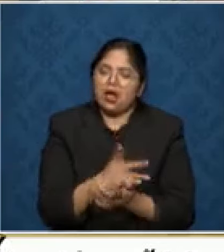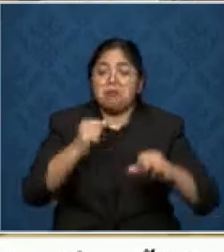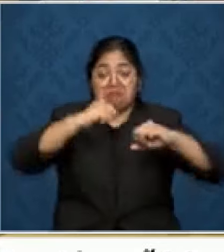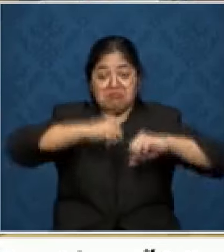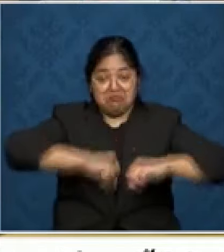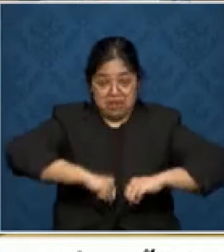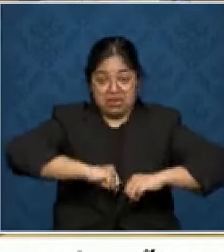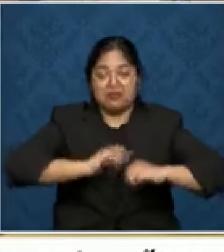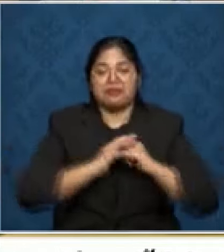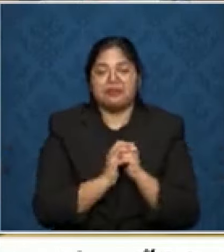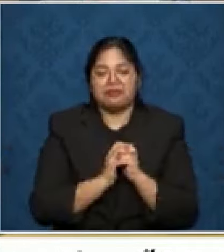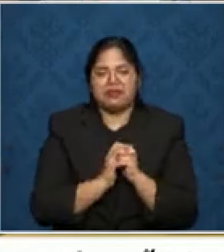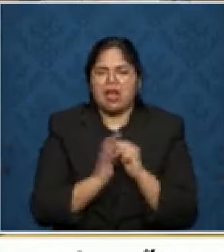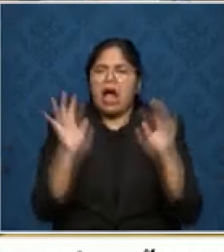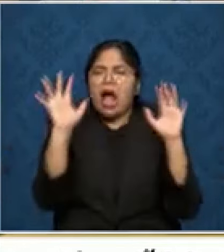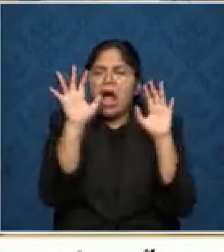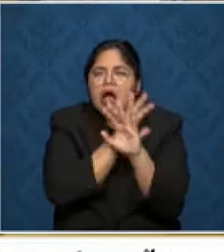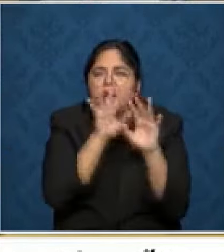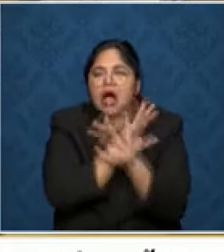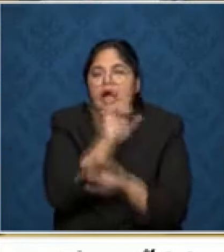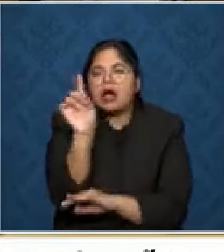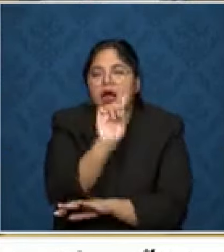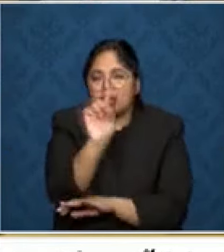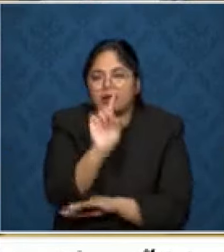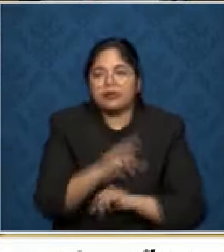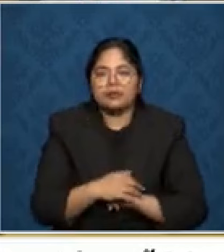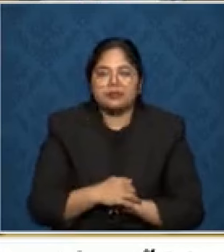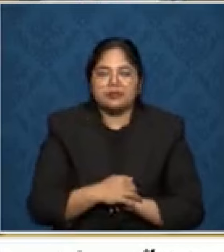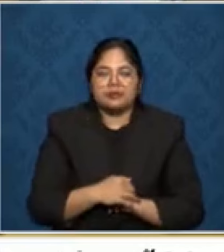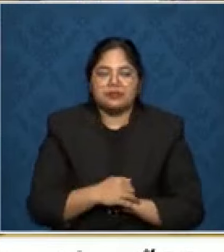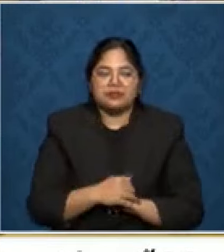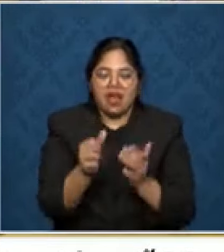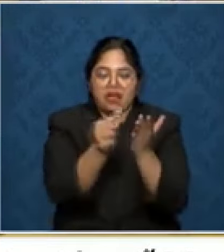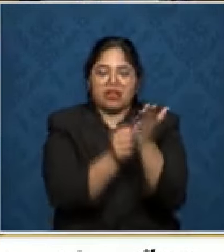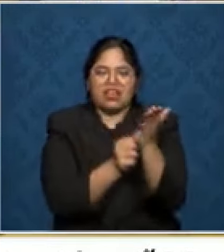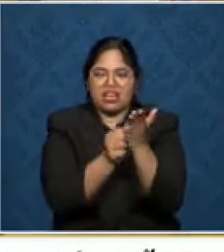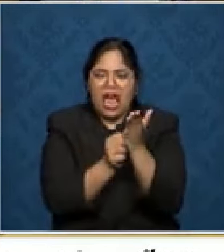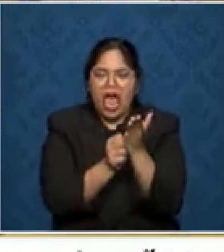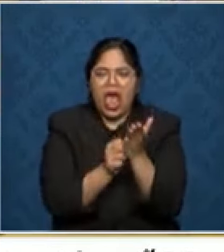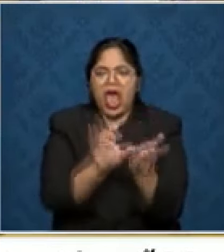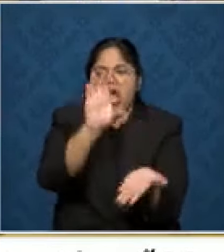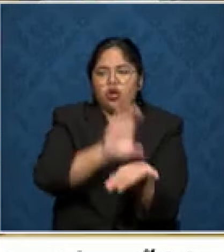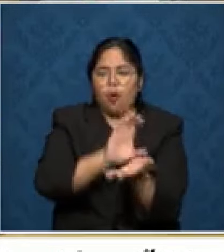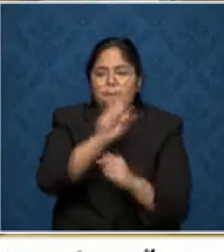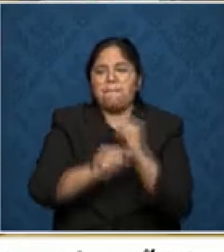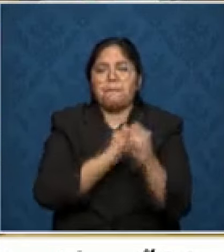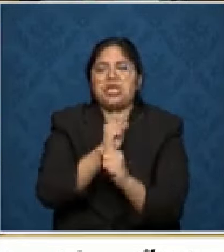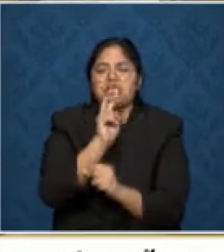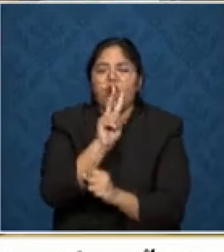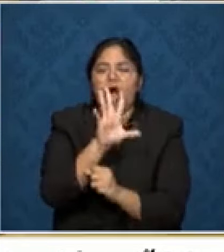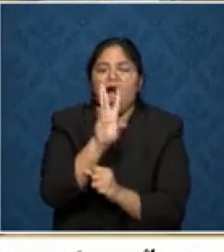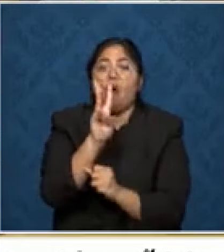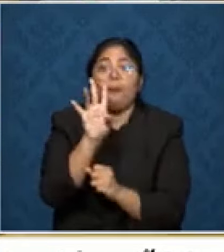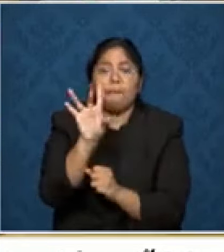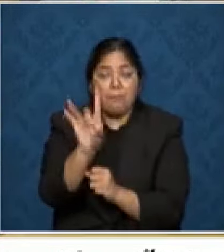มติทำนองว่าจะไปแก้งบประมาณปี68